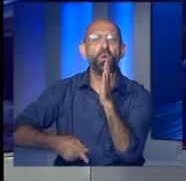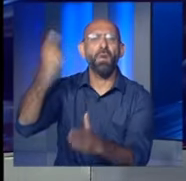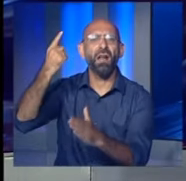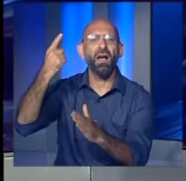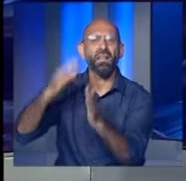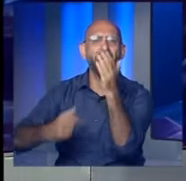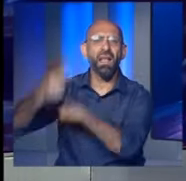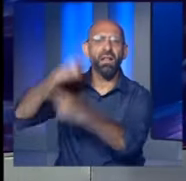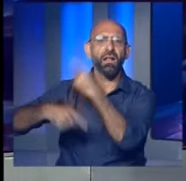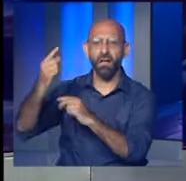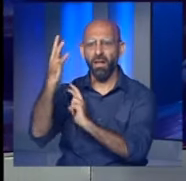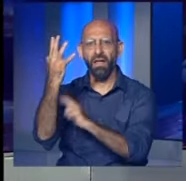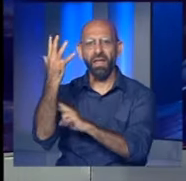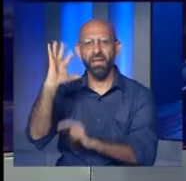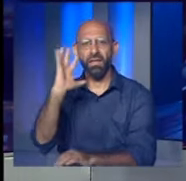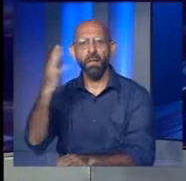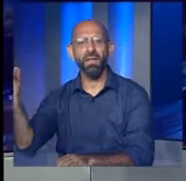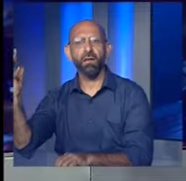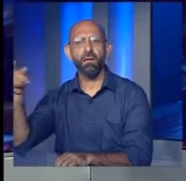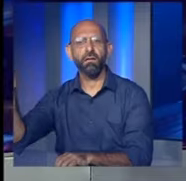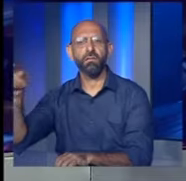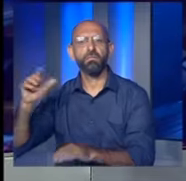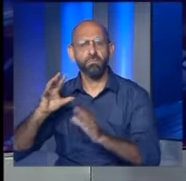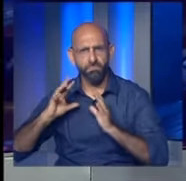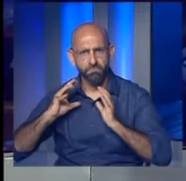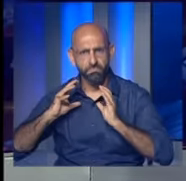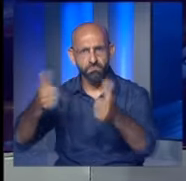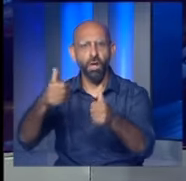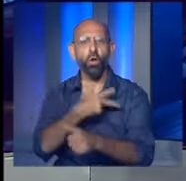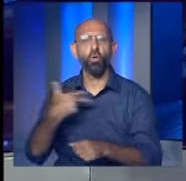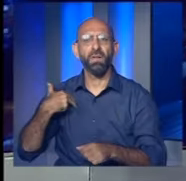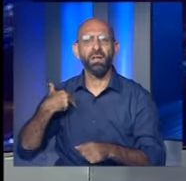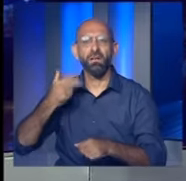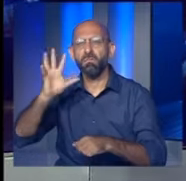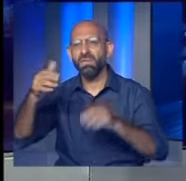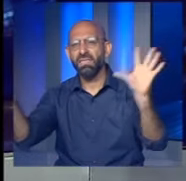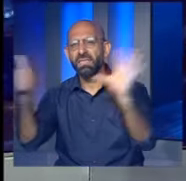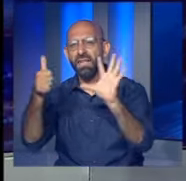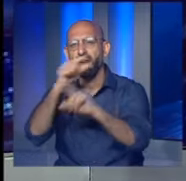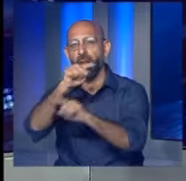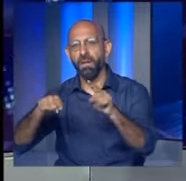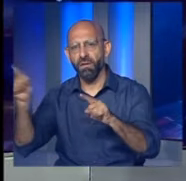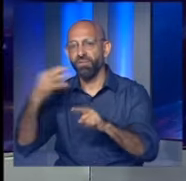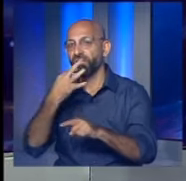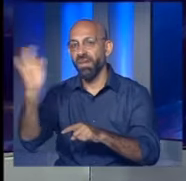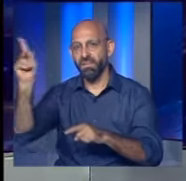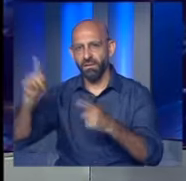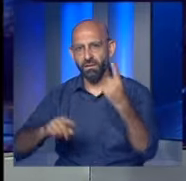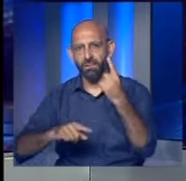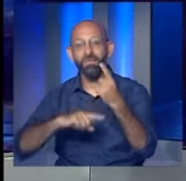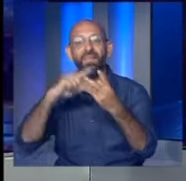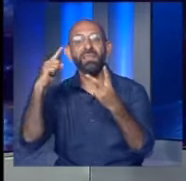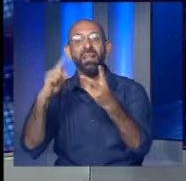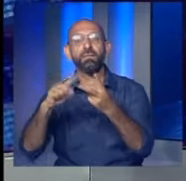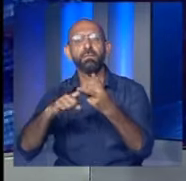مسبوقه الاهميه مع اندفاع اليمين المتشدد المرجح بقوه ان يؤلف الحكومه نص الاقتراع